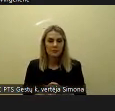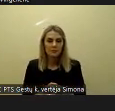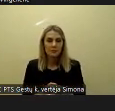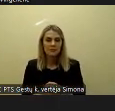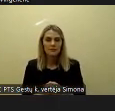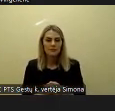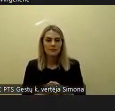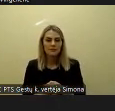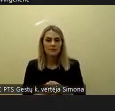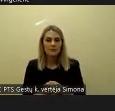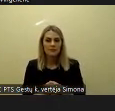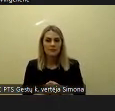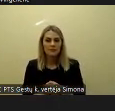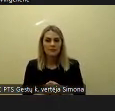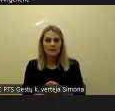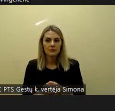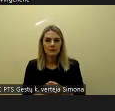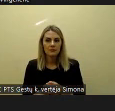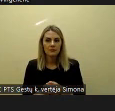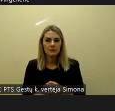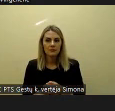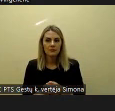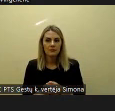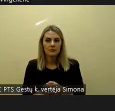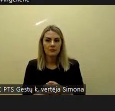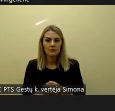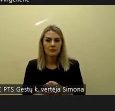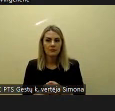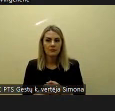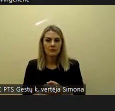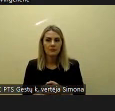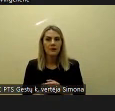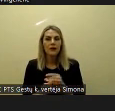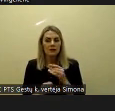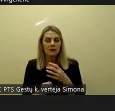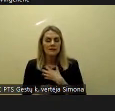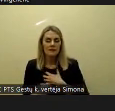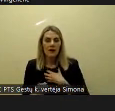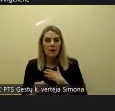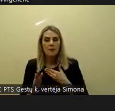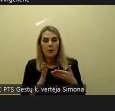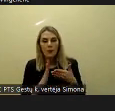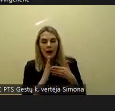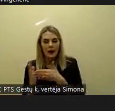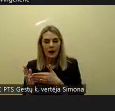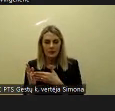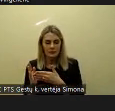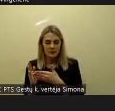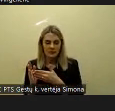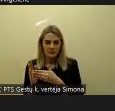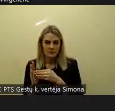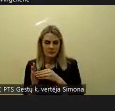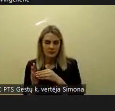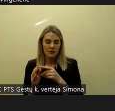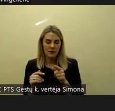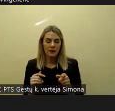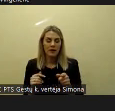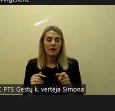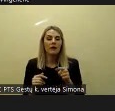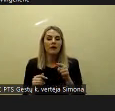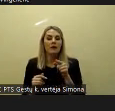Ir kad būtų remiamasi mokinių mokymosi tuo metu, kai jie lanko mokyklą. Ir tas nuseklumas